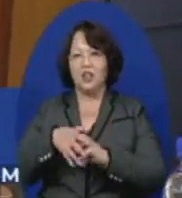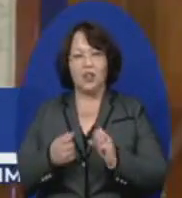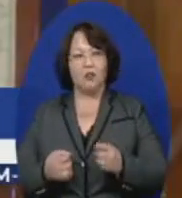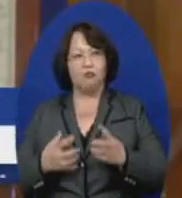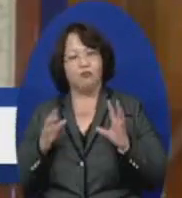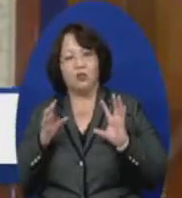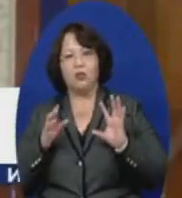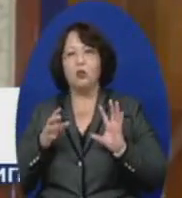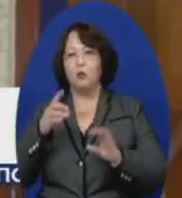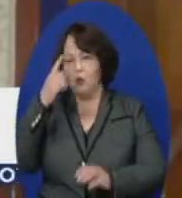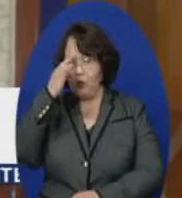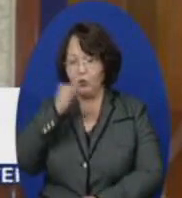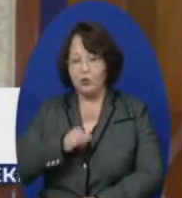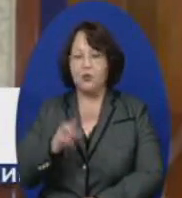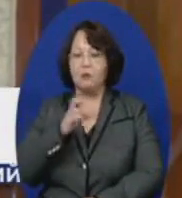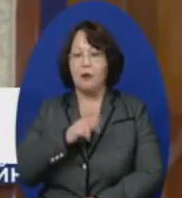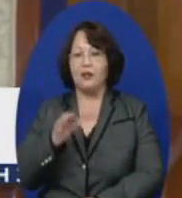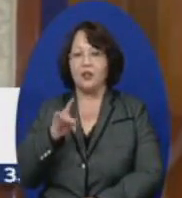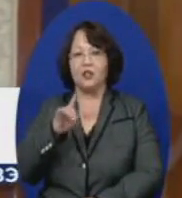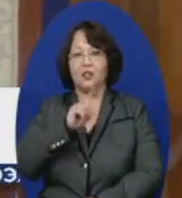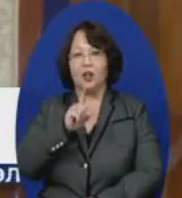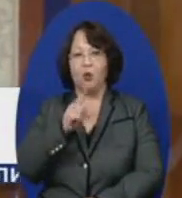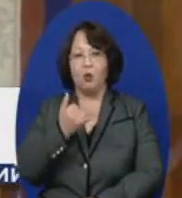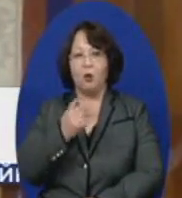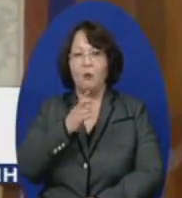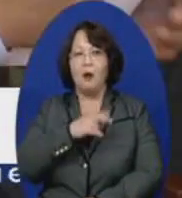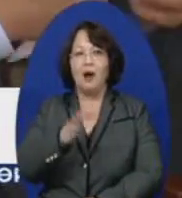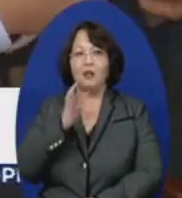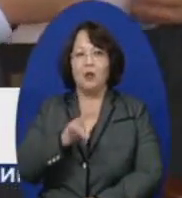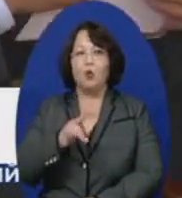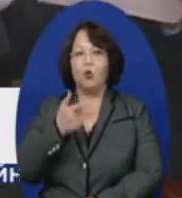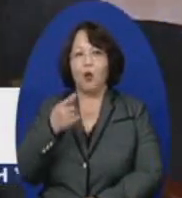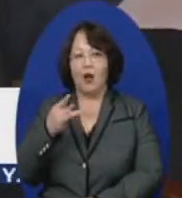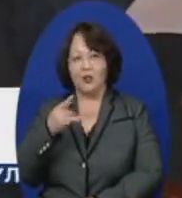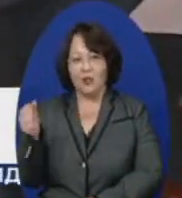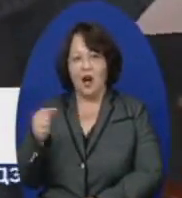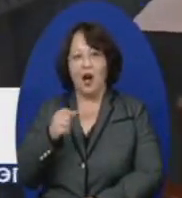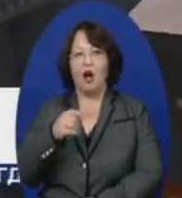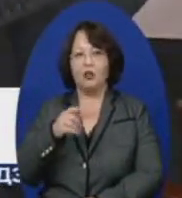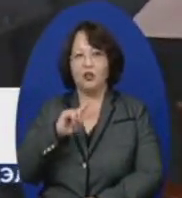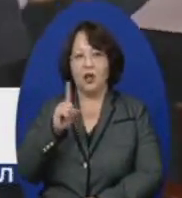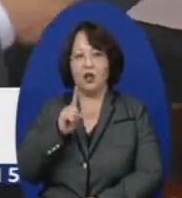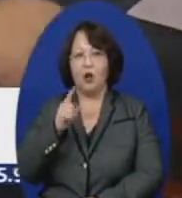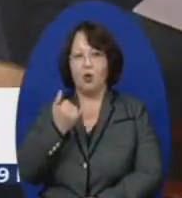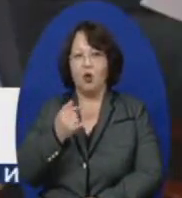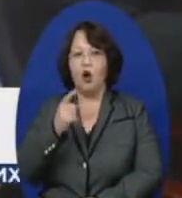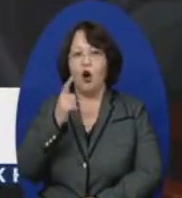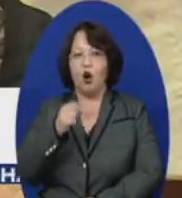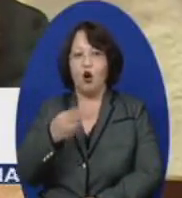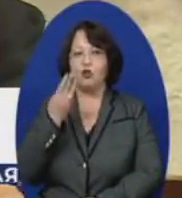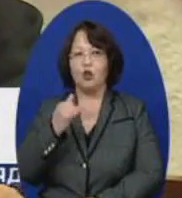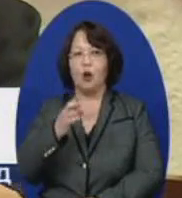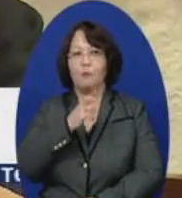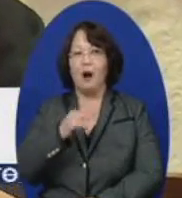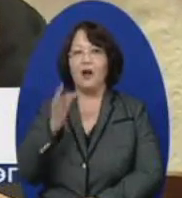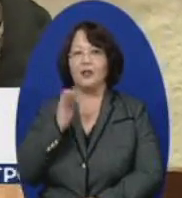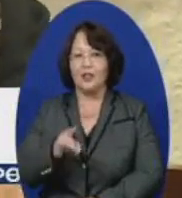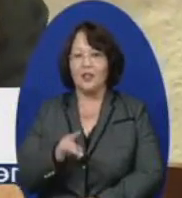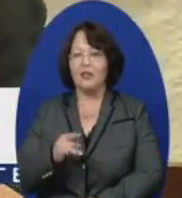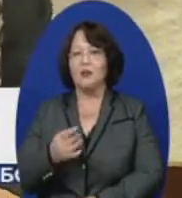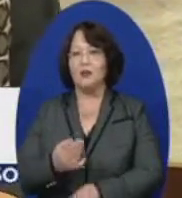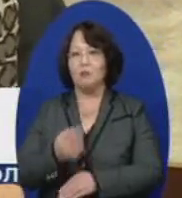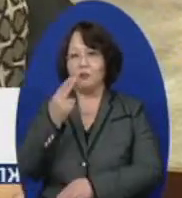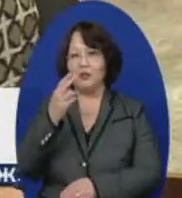Улс Зөвлөлт холбоот улсын баатар Хошууч генерал сансрын нисгэгч Гүр Арагчаа. Зөвлөлт холбоот улсын Хошоо баатар